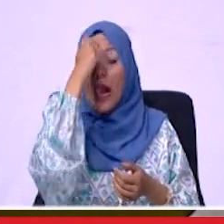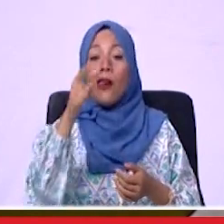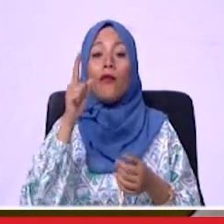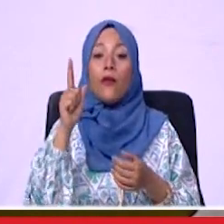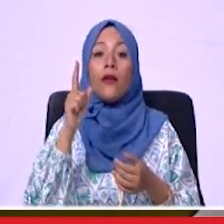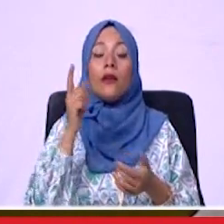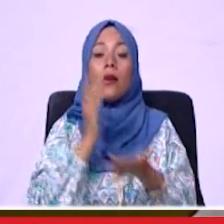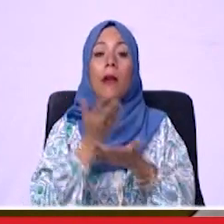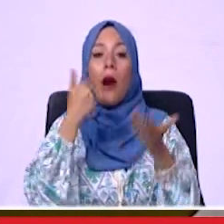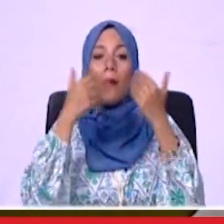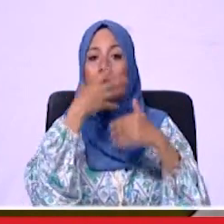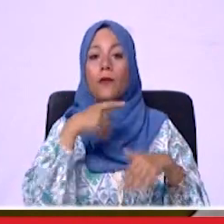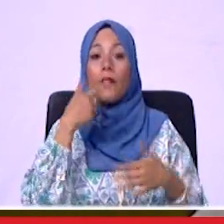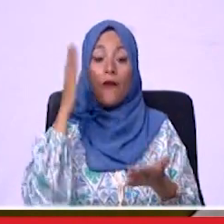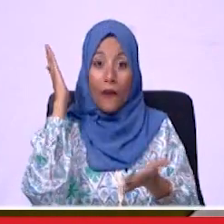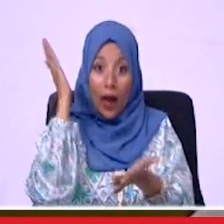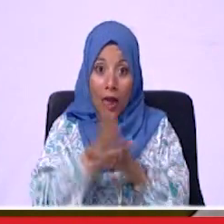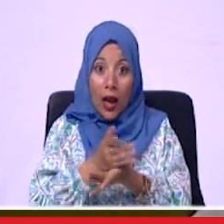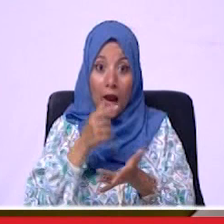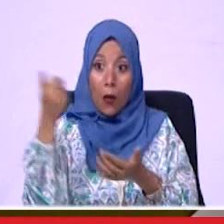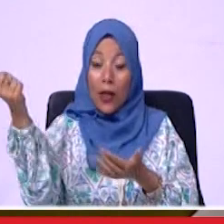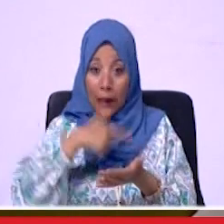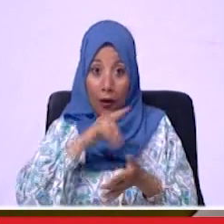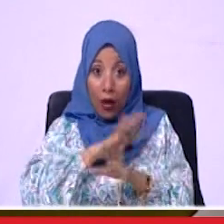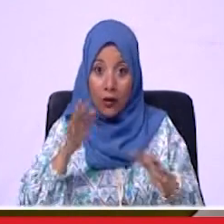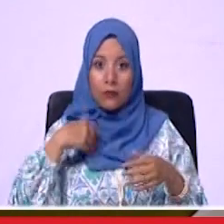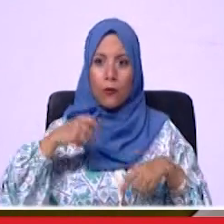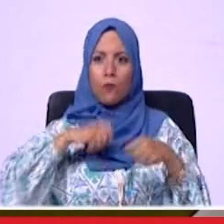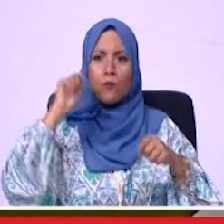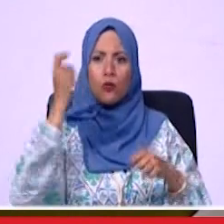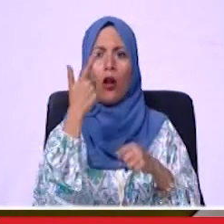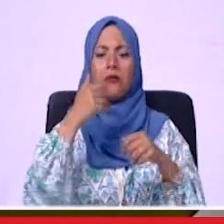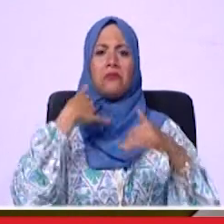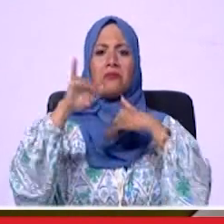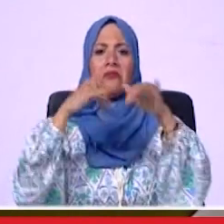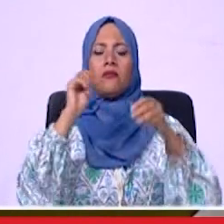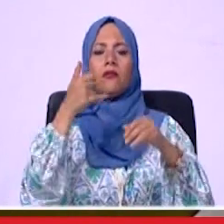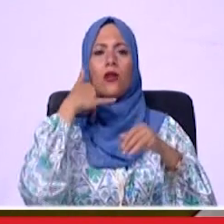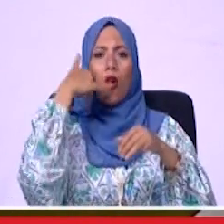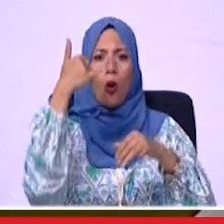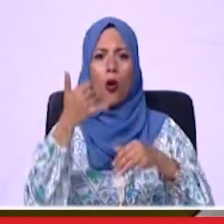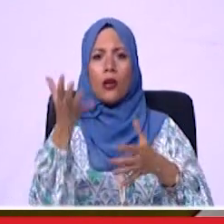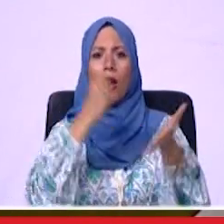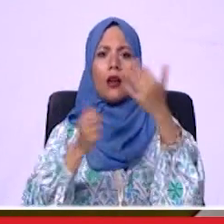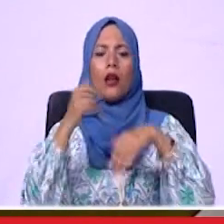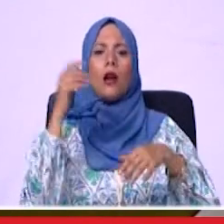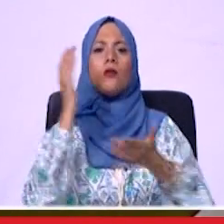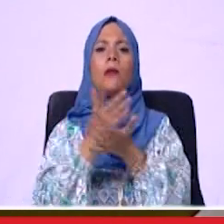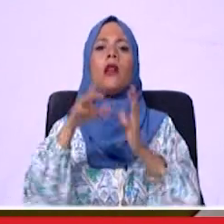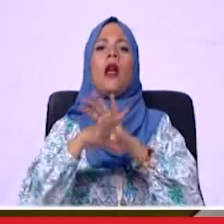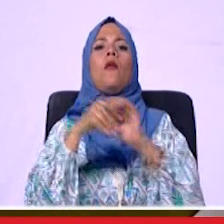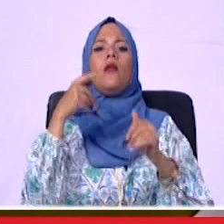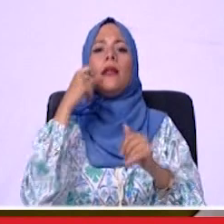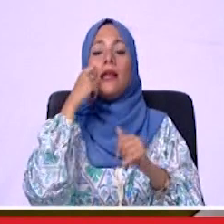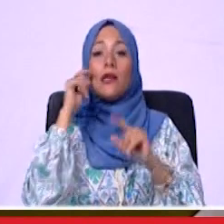130,000 جنيه. الحقيقة على طول أول ما جات لي الرسالة أنا كلمت فريق الإعداد وقلت مع بداية حلقة النهاردة